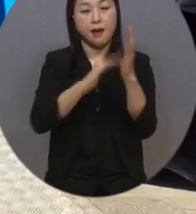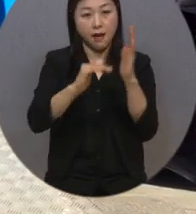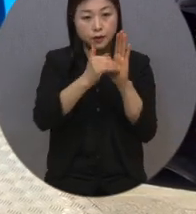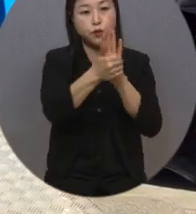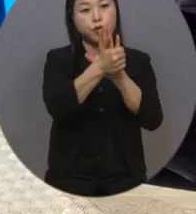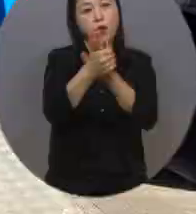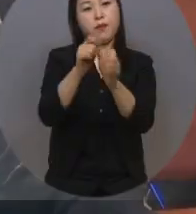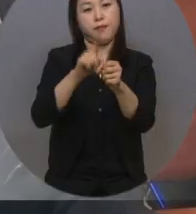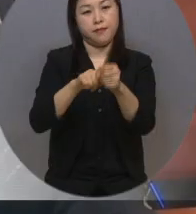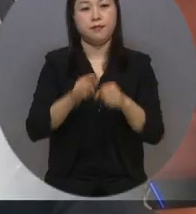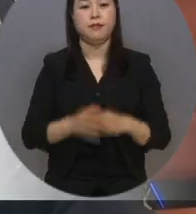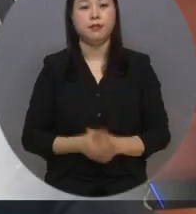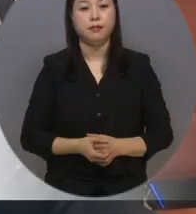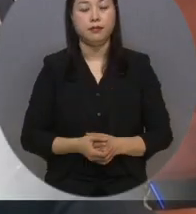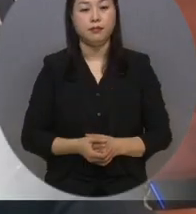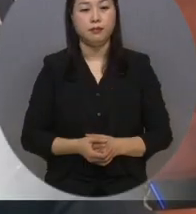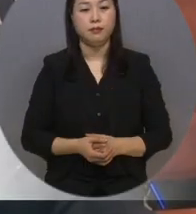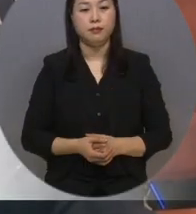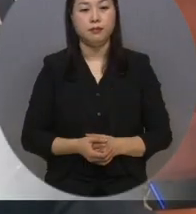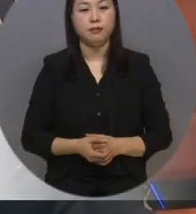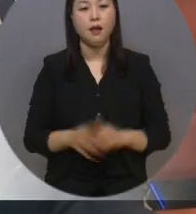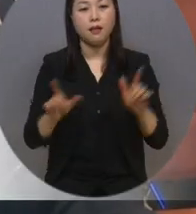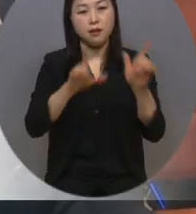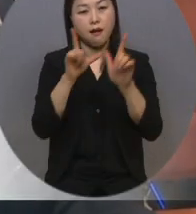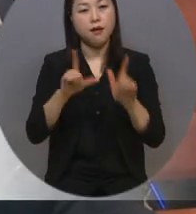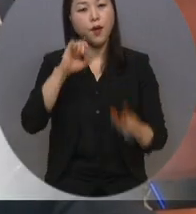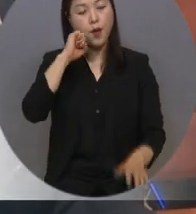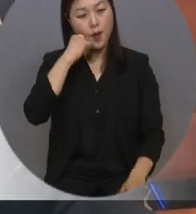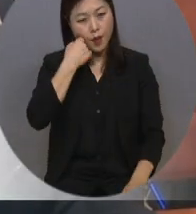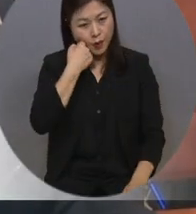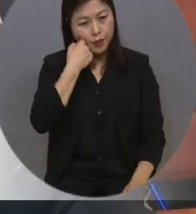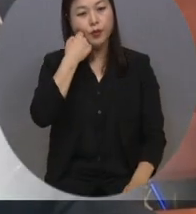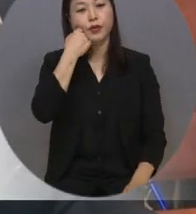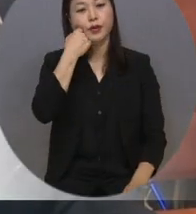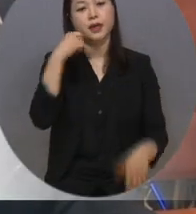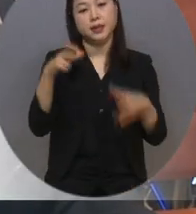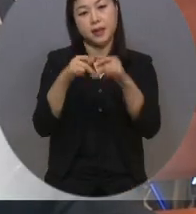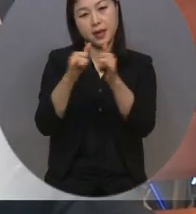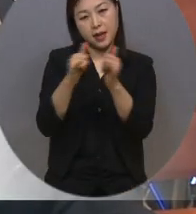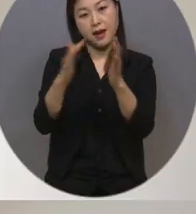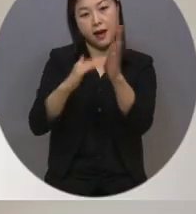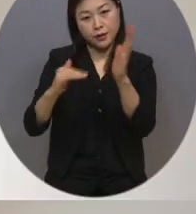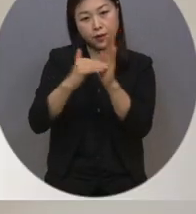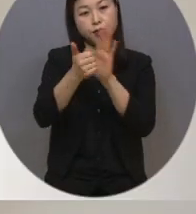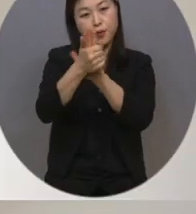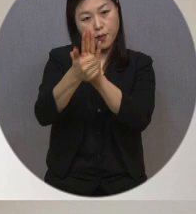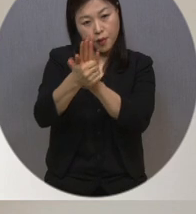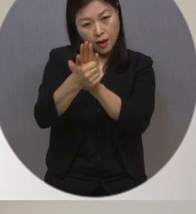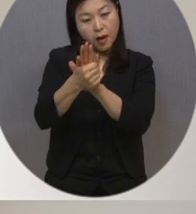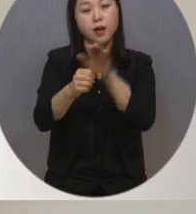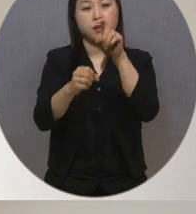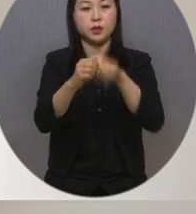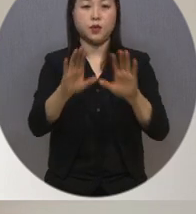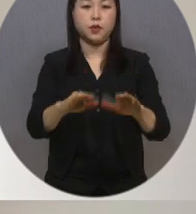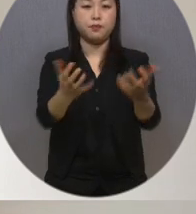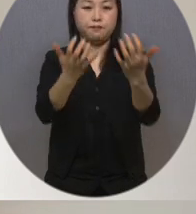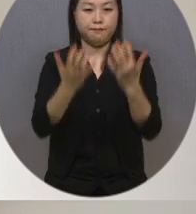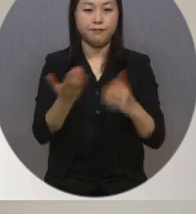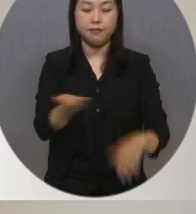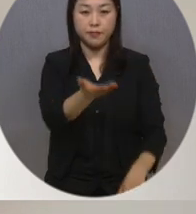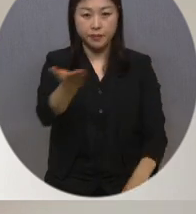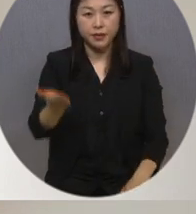기획됐습니다. 어렵고 힘들게 생각하고 있는 장애인 가정들을 돕기 위해 이 자리에 모여주신